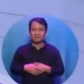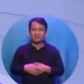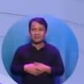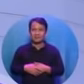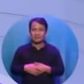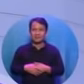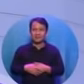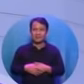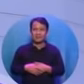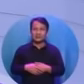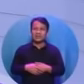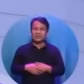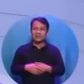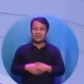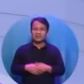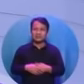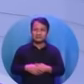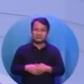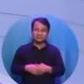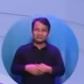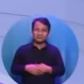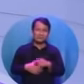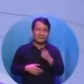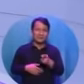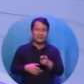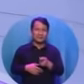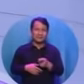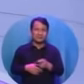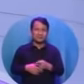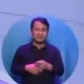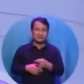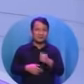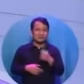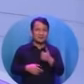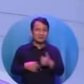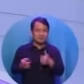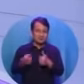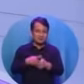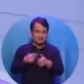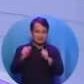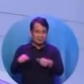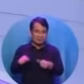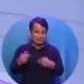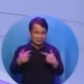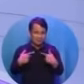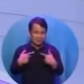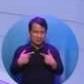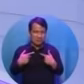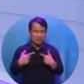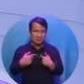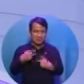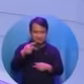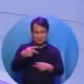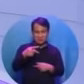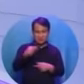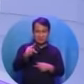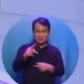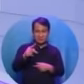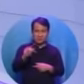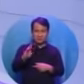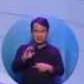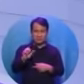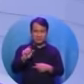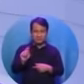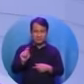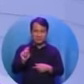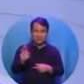Pero, meron na pakbit, siguro kung meron. Pakbit, yan ang pinaka-favorite